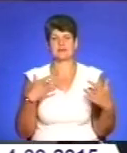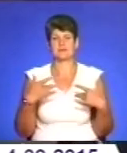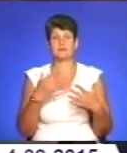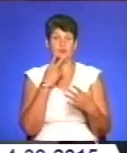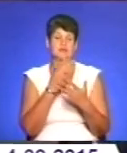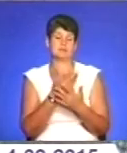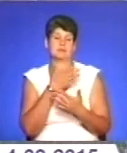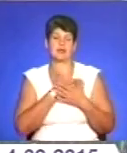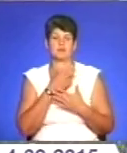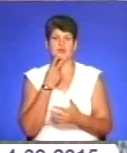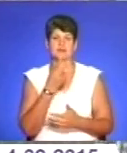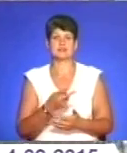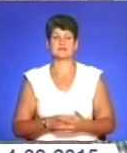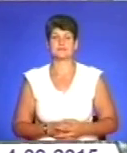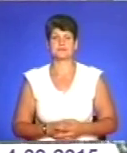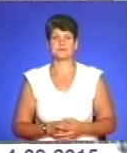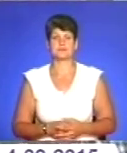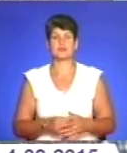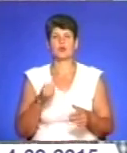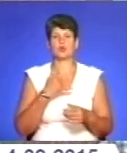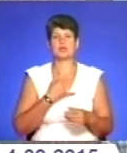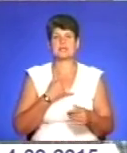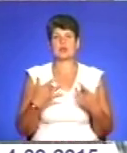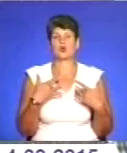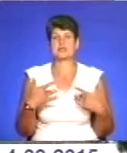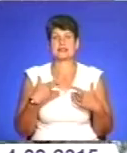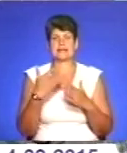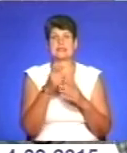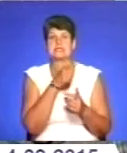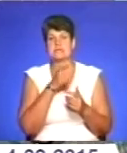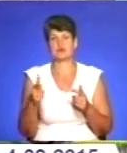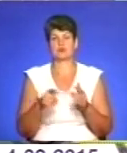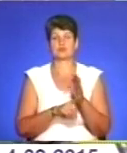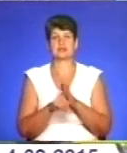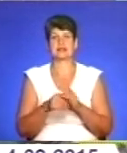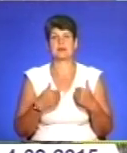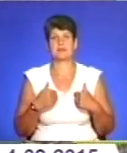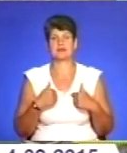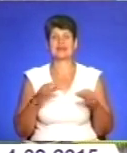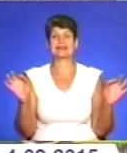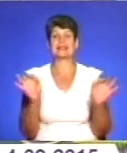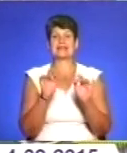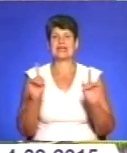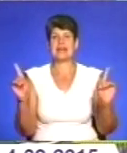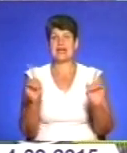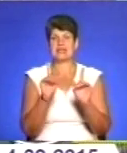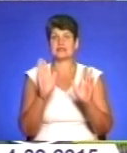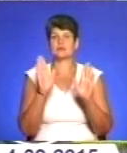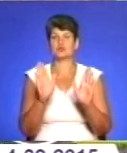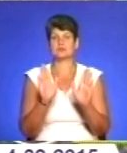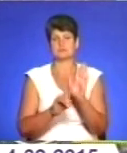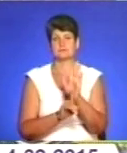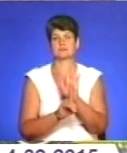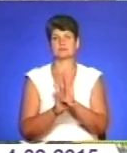приємно на нас дивитися. Для нас цей концертний сезон стане для мене, як для диригента камерного оркестру, він стане таким